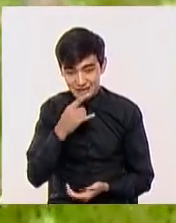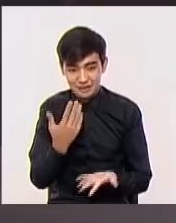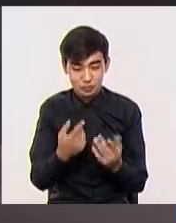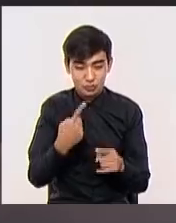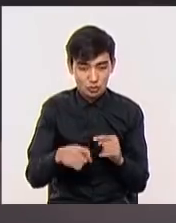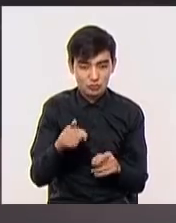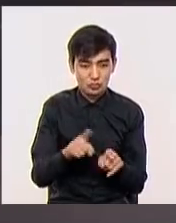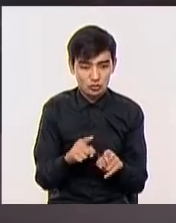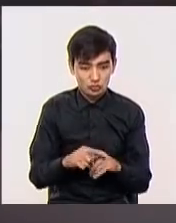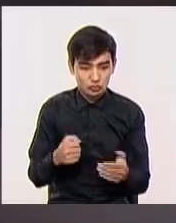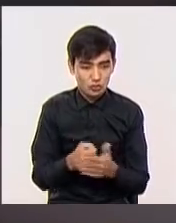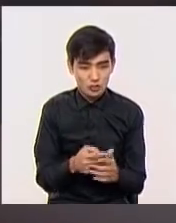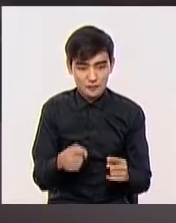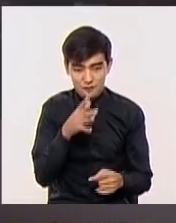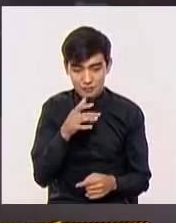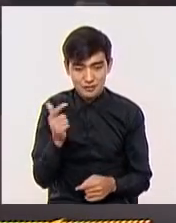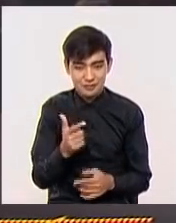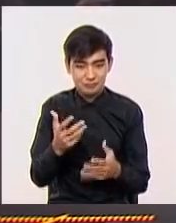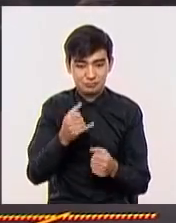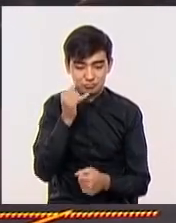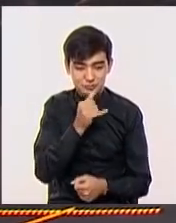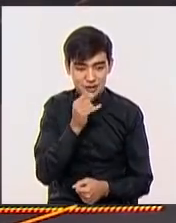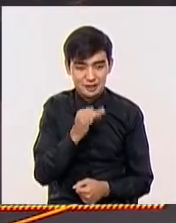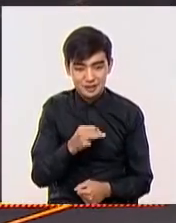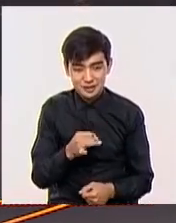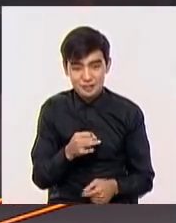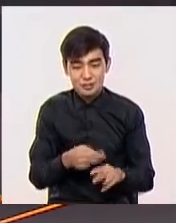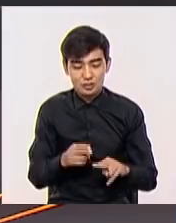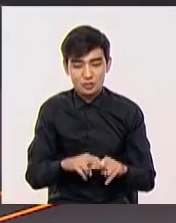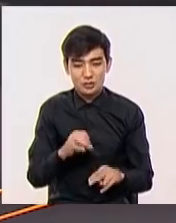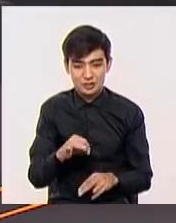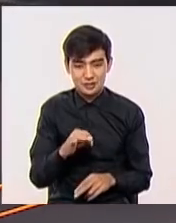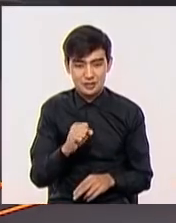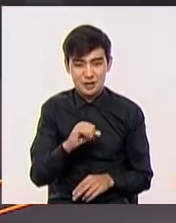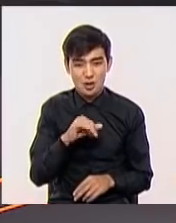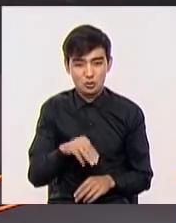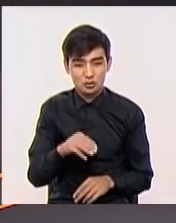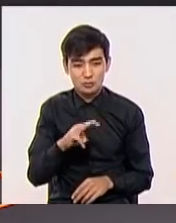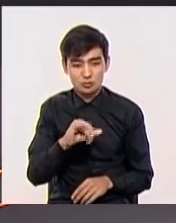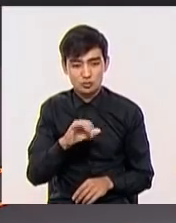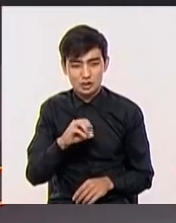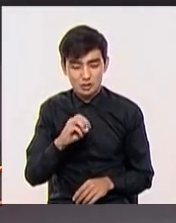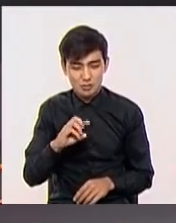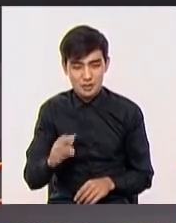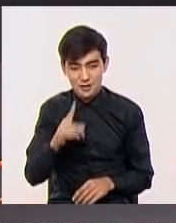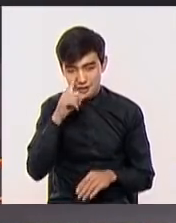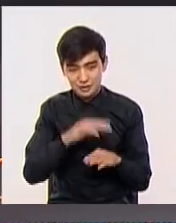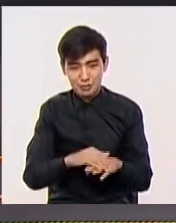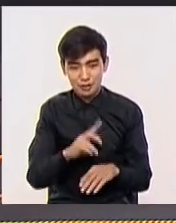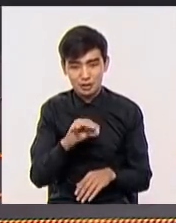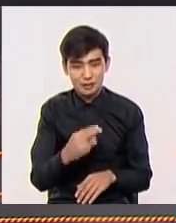әлігінге азаматтық ала алмай жүргеніміз сондықтан дейді. Ал қоған белсенсі Ауыт Мұқибек болса, үкімет ұлтқа қарап